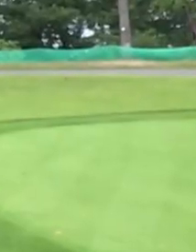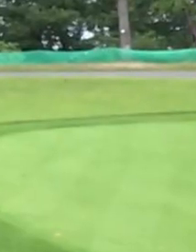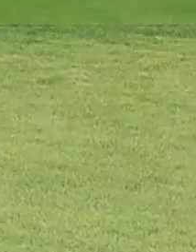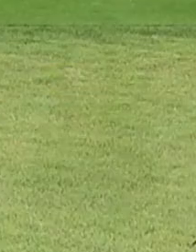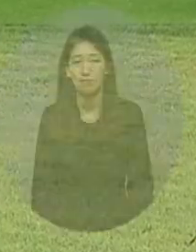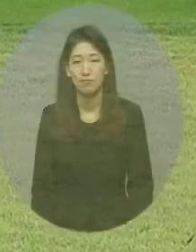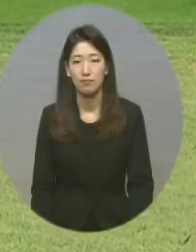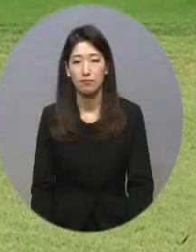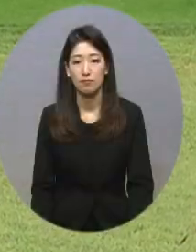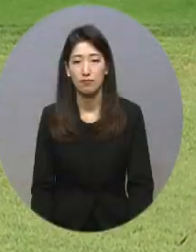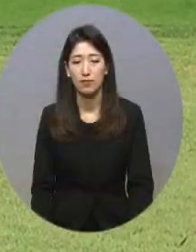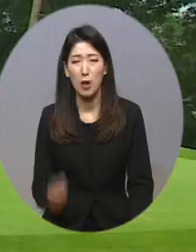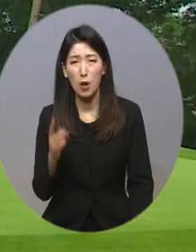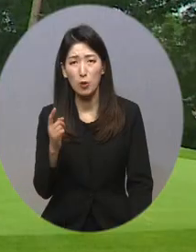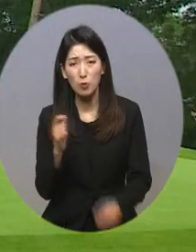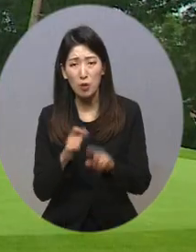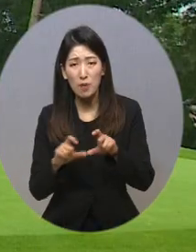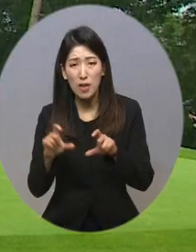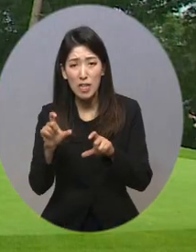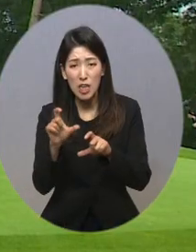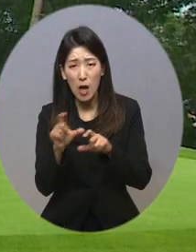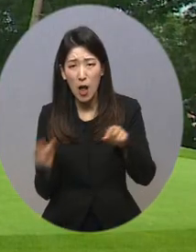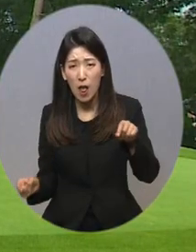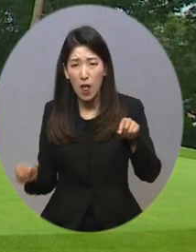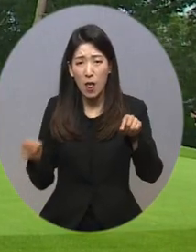나이스! 아, 더 가야 돼!